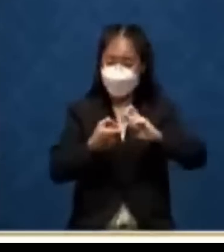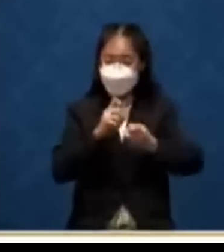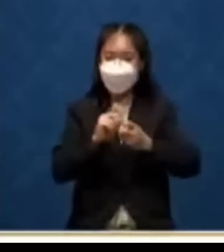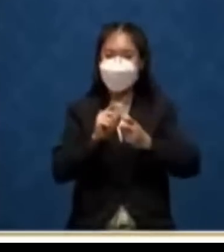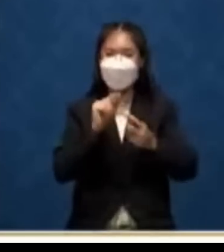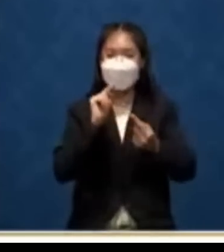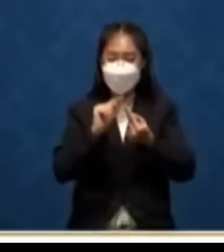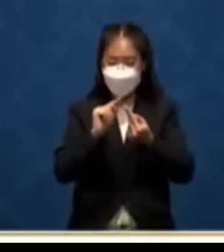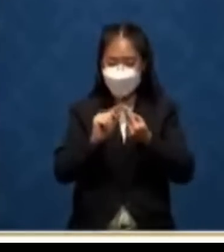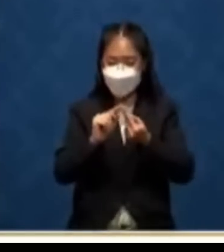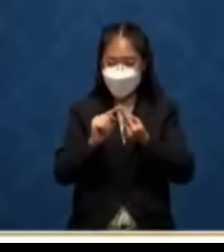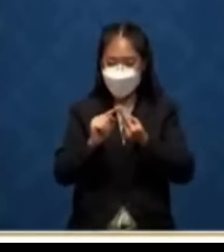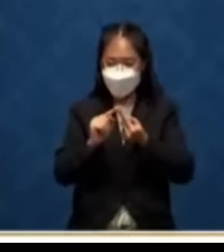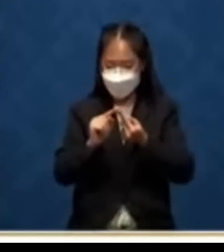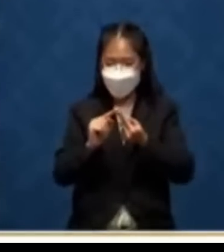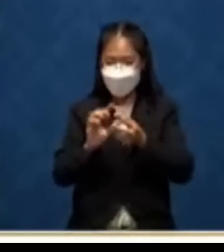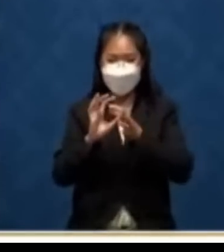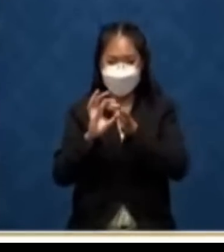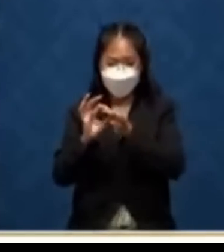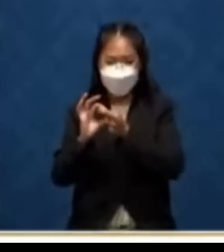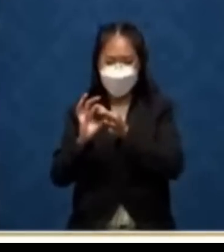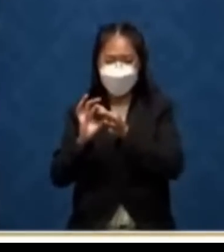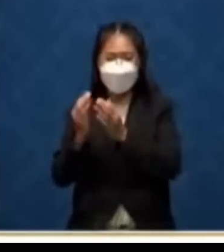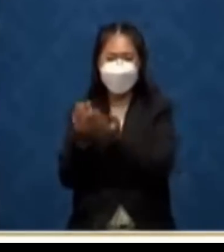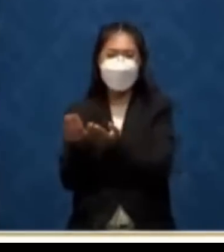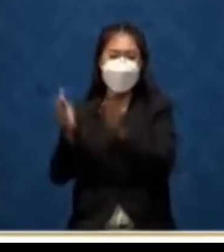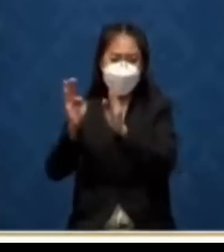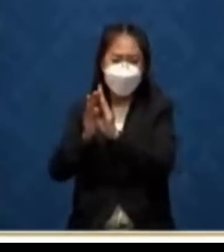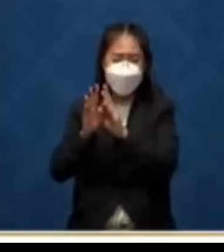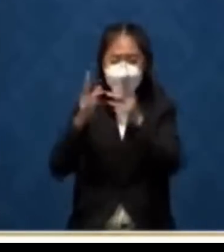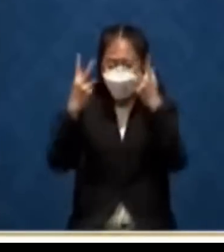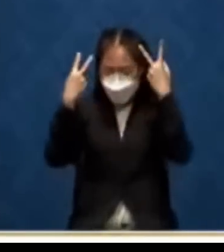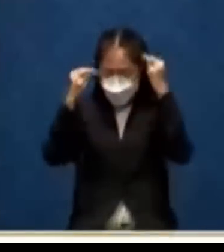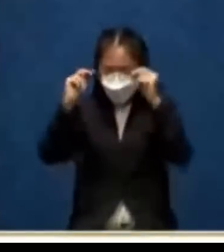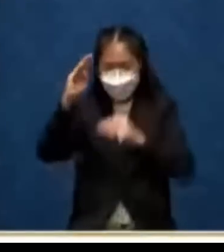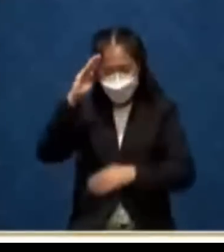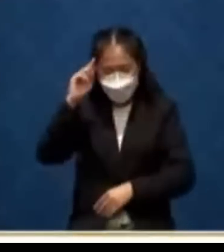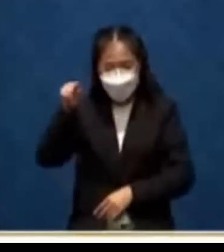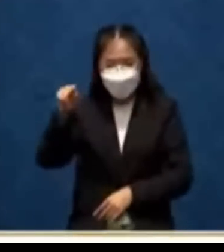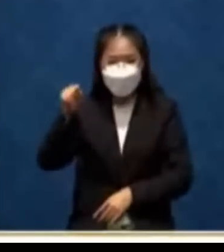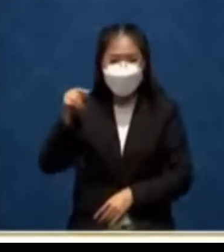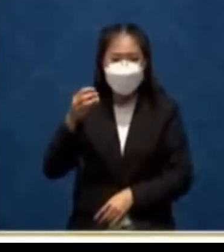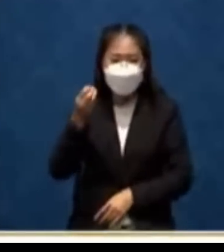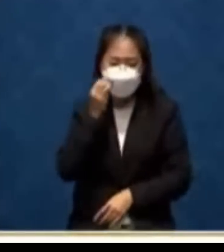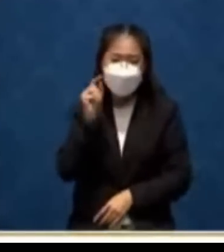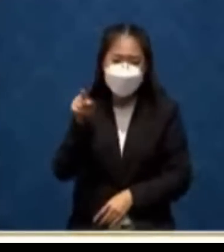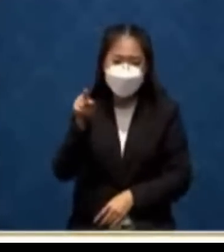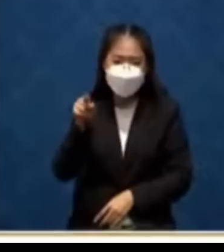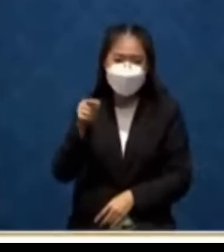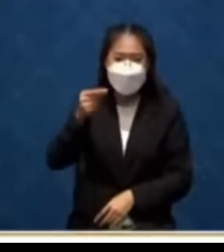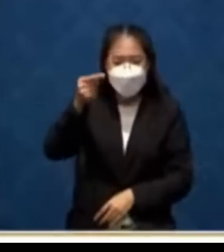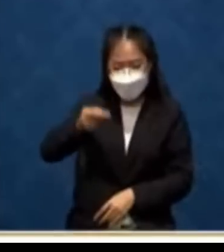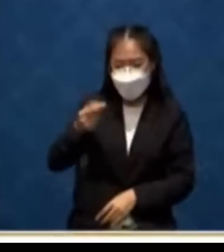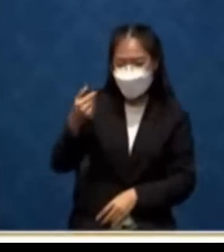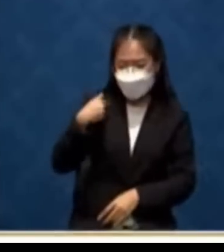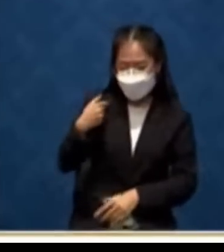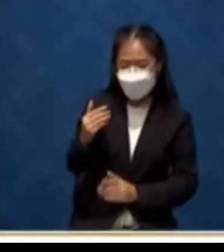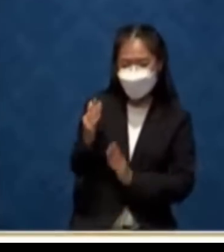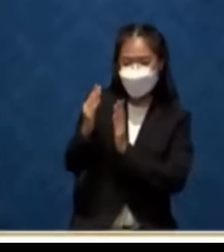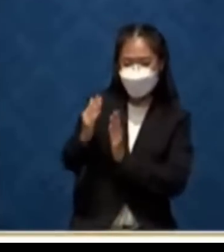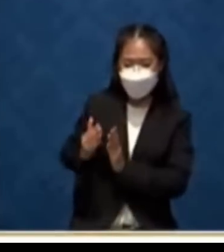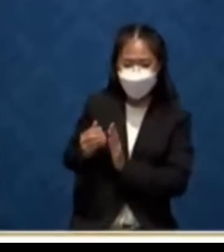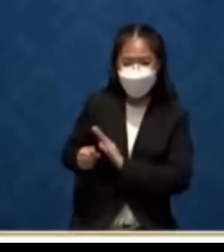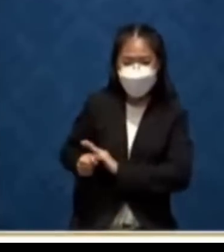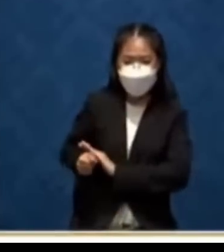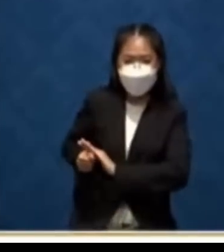ตระกูลจันโอชาโดยเฉพาะบ้านพลเอกปรีชาที่มีเรื่องเยอะเหลือเกินเนี่ยก็จะต้องมีมือวิเศษ